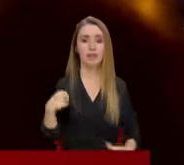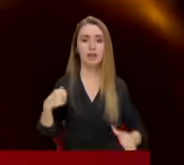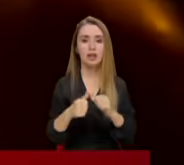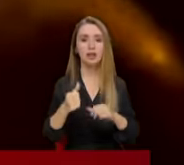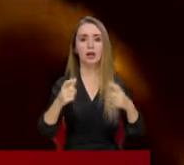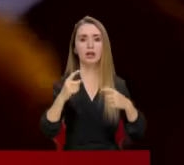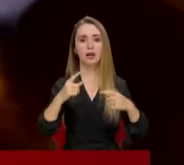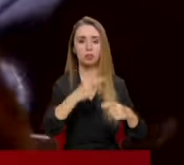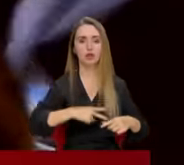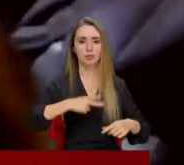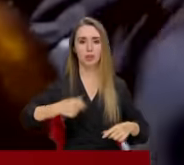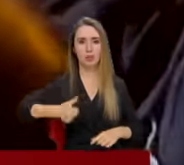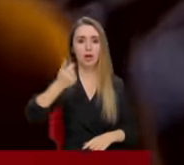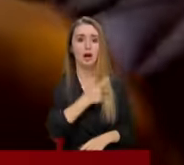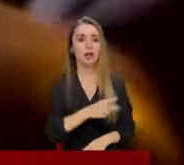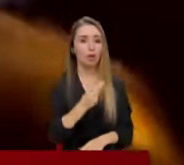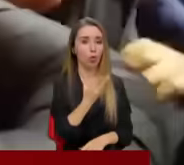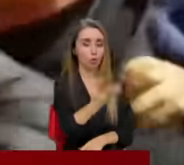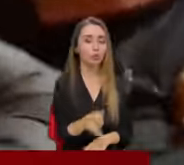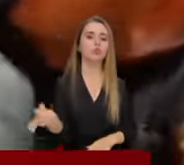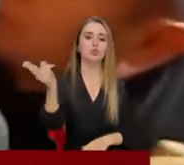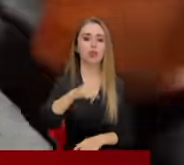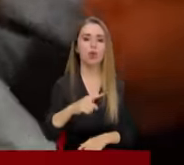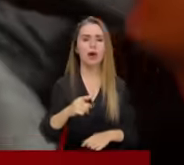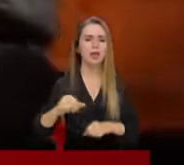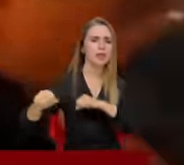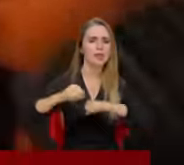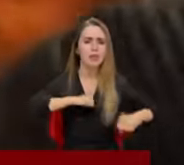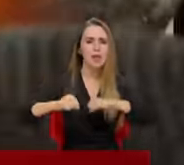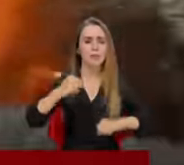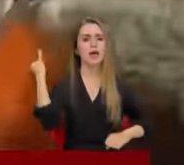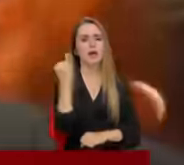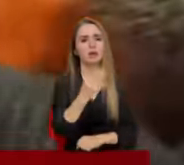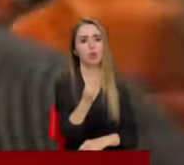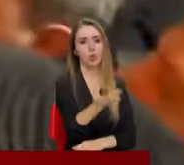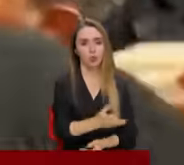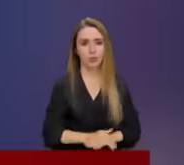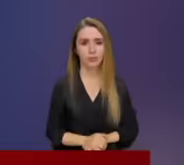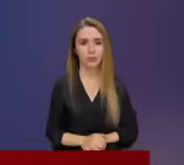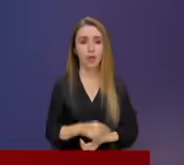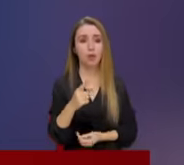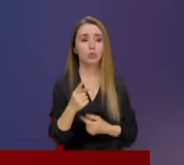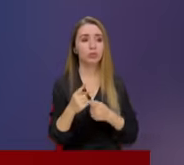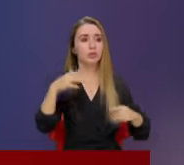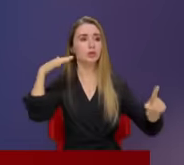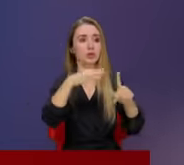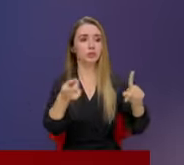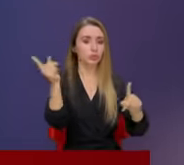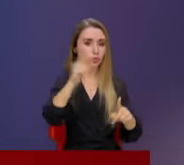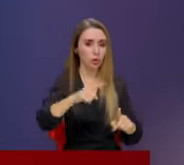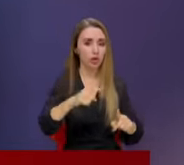Hatay Büyükşehir Belediye Başkanlığı'na aday gösterilmesinin ardından tepkilerin, eleştirilerin hedefi olmuştu. Kürsüde uğradığı saldırı